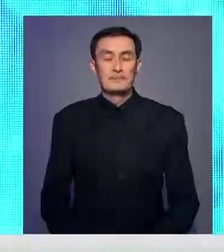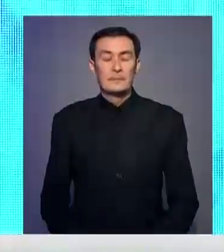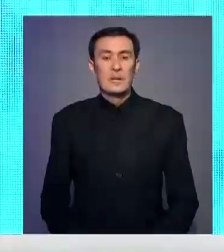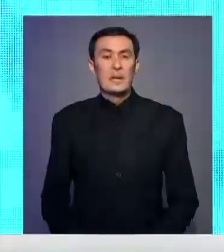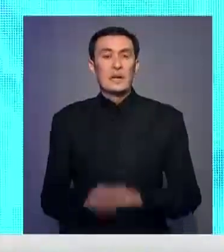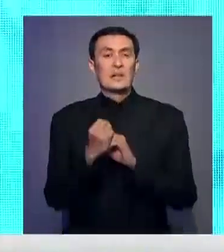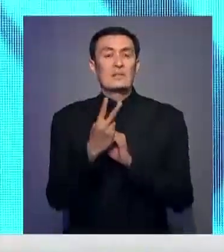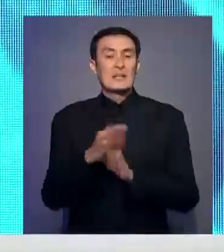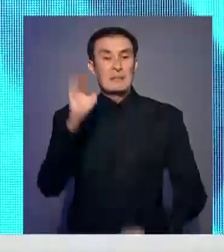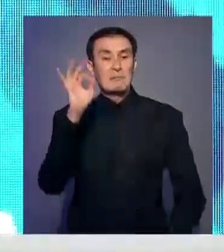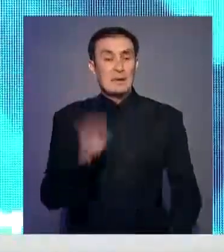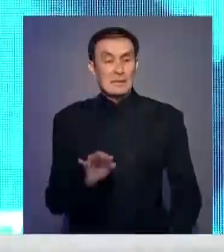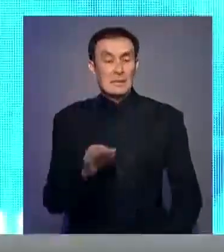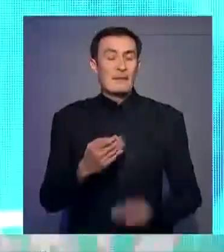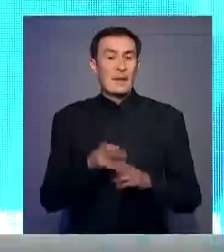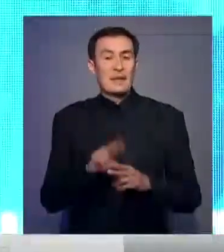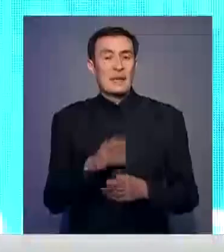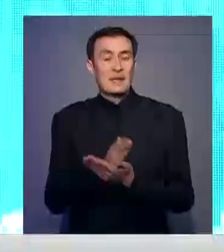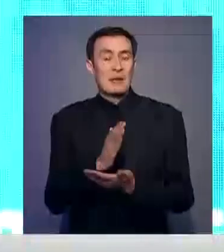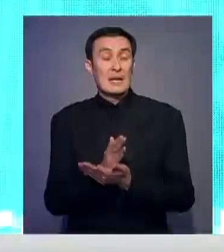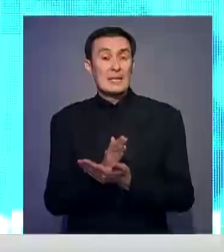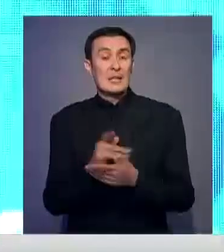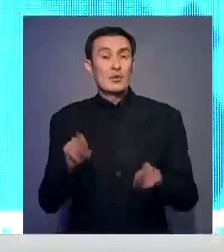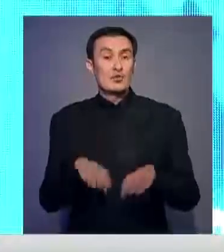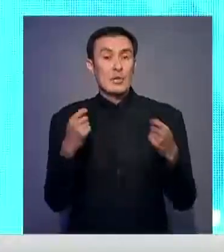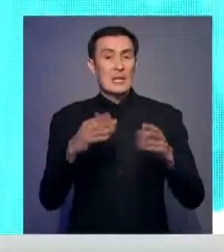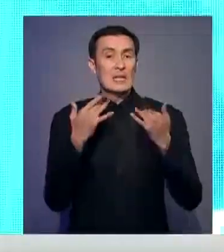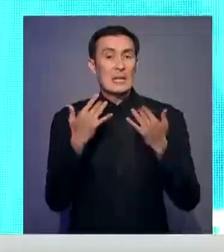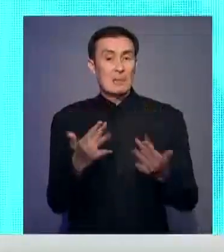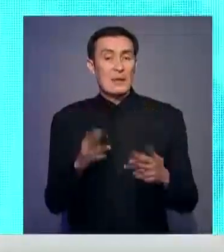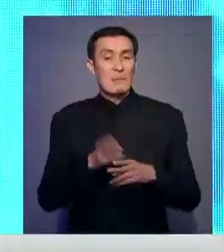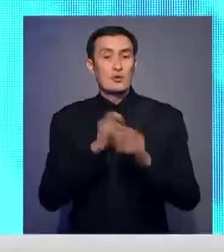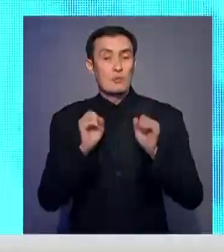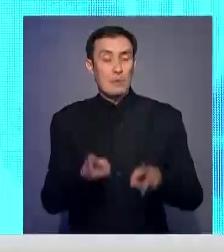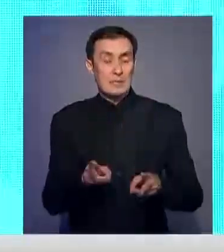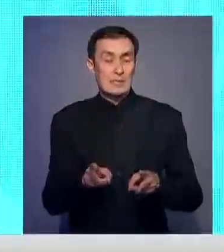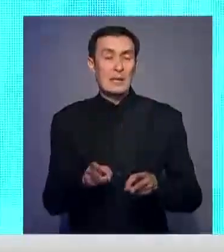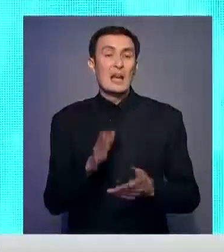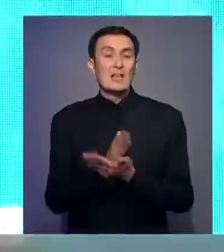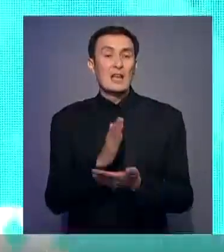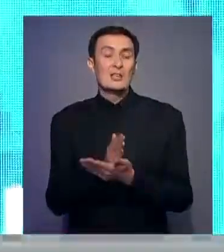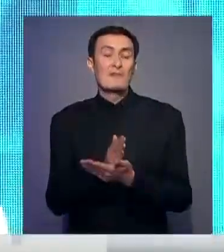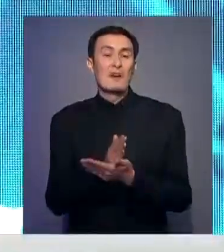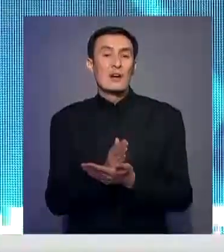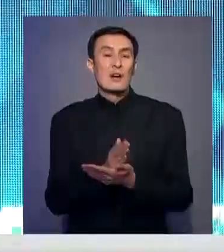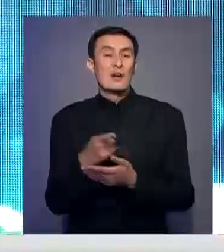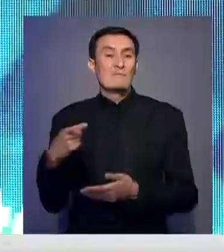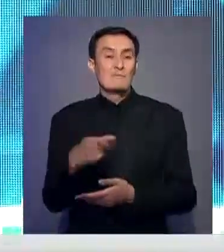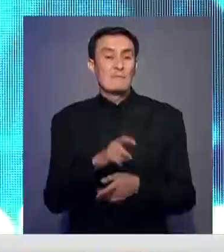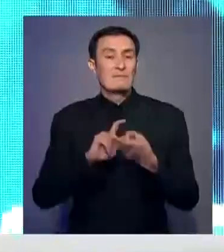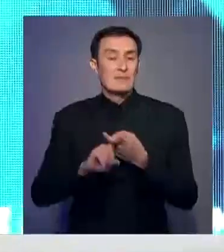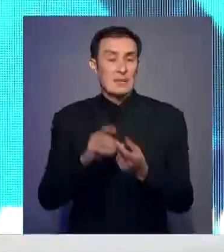В 12% это является нарушение требований безопасности. Это наличие бактерий групп кишечной